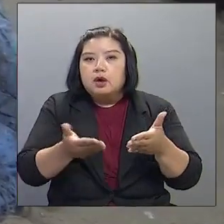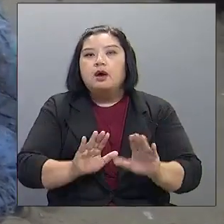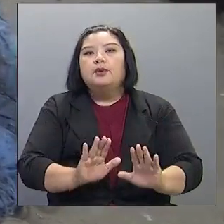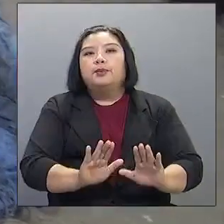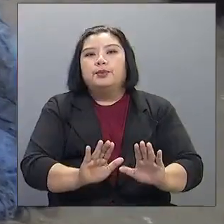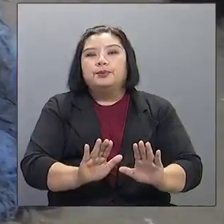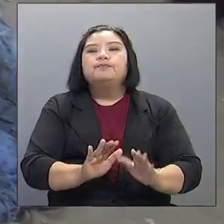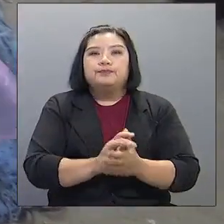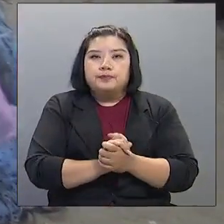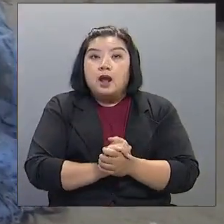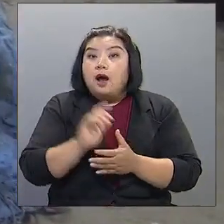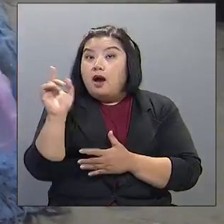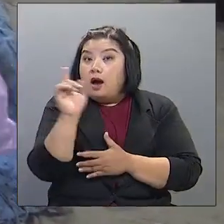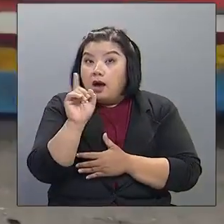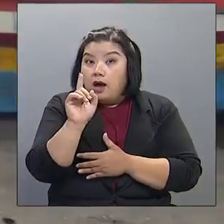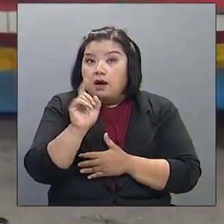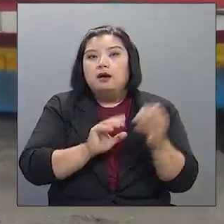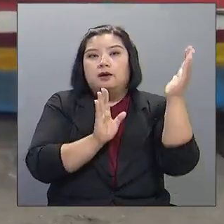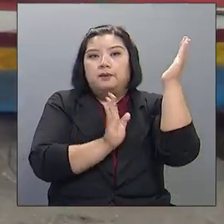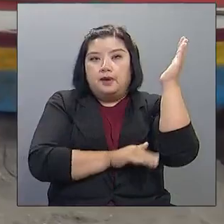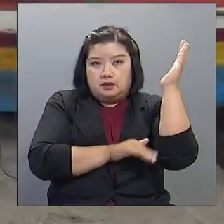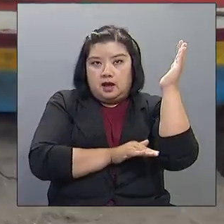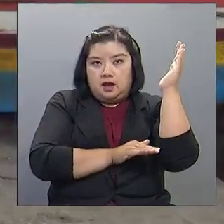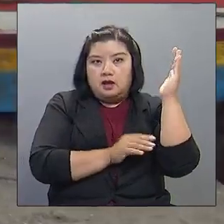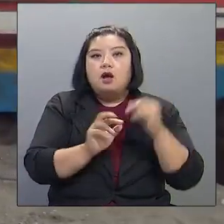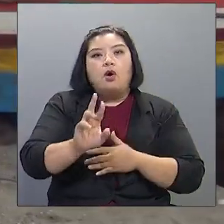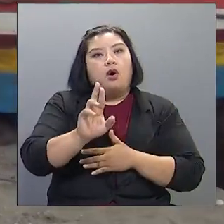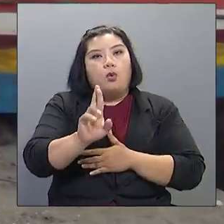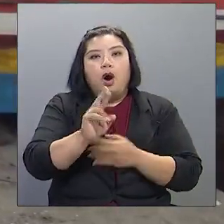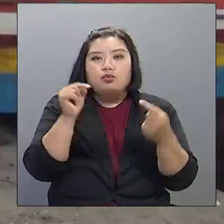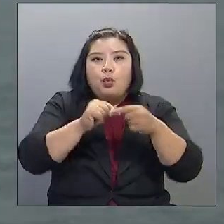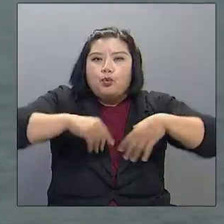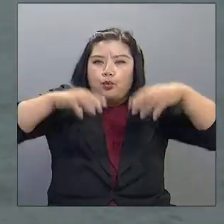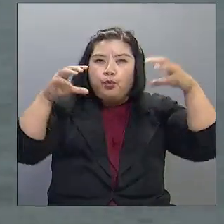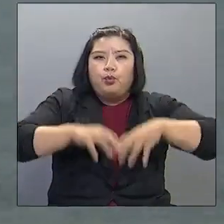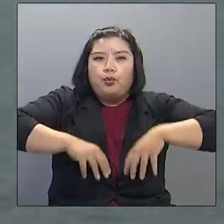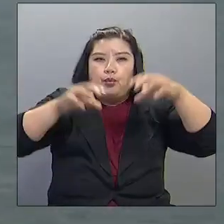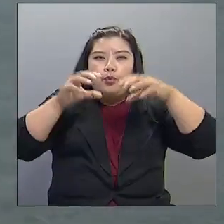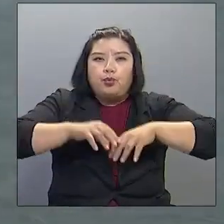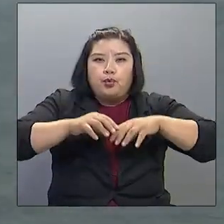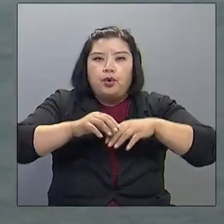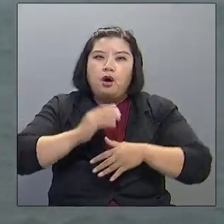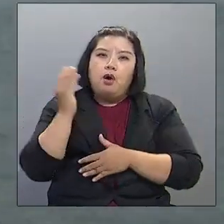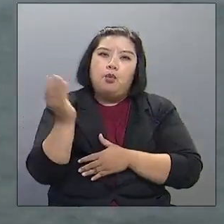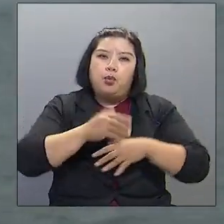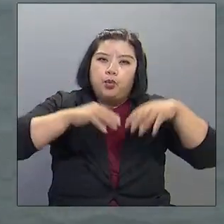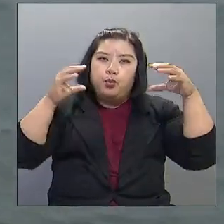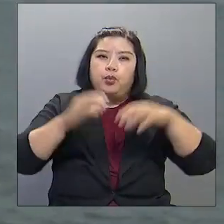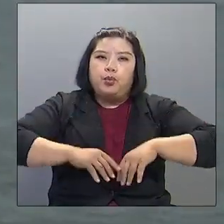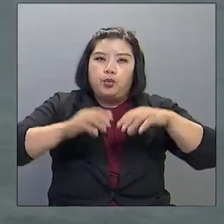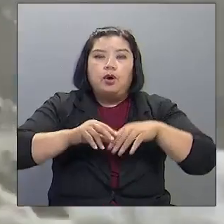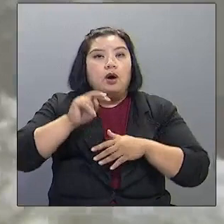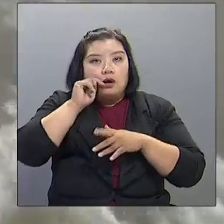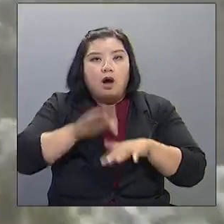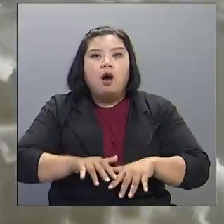ยค่ะสำหรับผู้ที่อยู่ในพื้นที่ภาคใต้นะคะระยะนี้ต้องระวังอันตรายจากฝนที่ตกหนักถึงหนักมากรวมไปถึงฝนที่ตกสะสมก็อาจจะทำให้เกิดน้ำท่